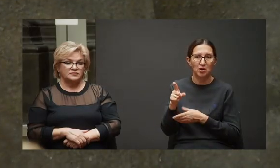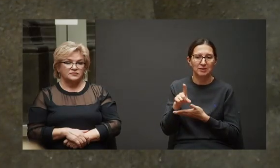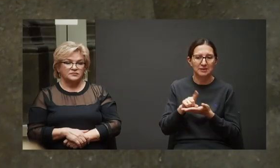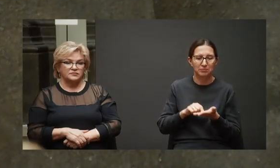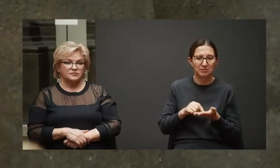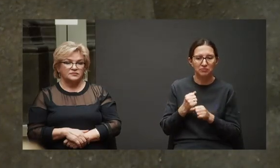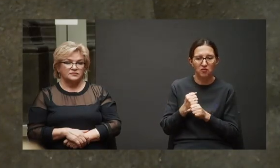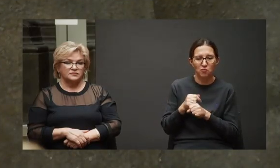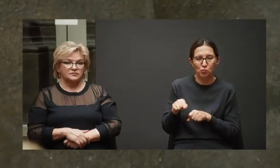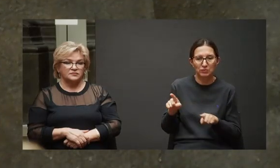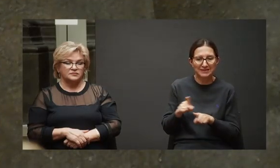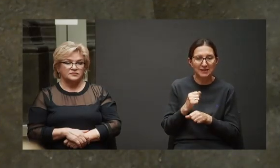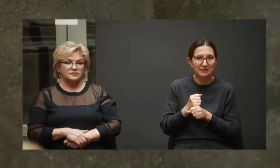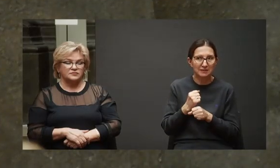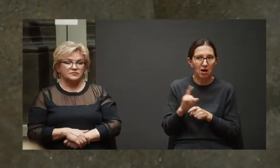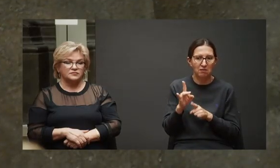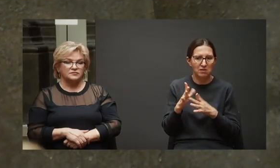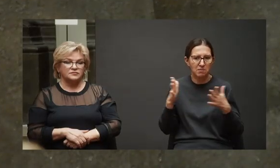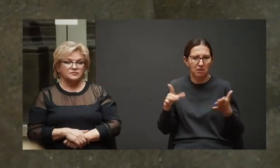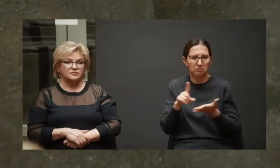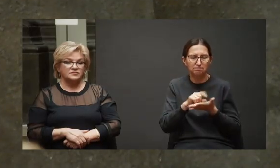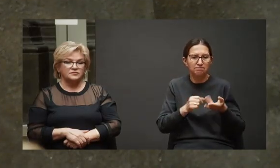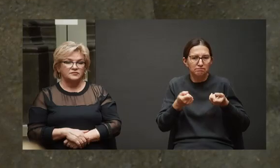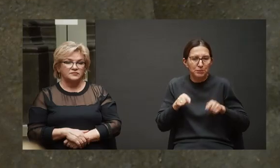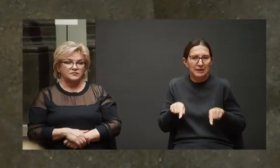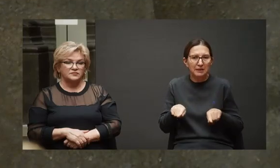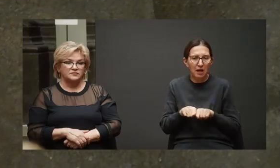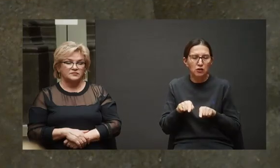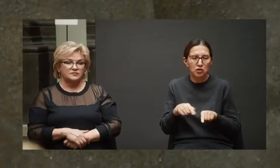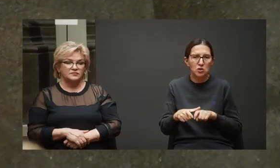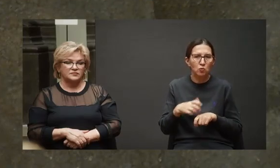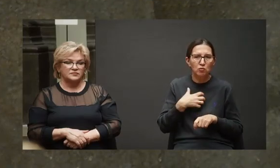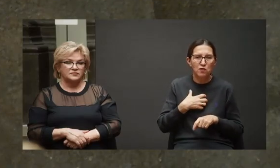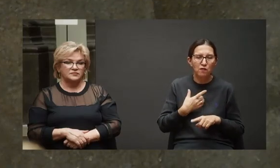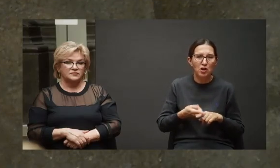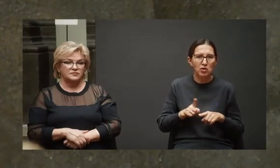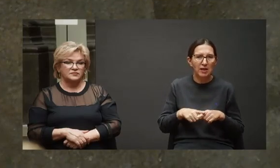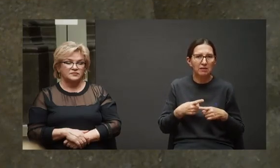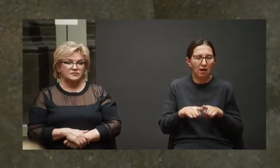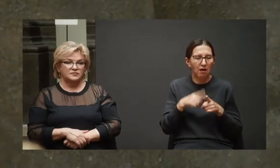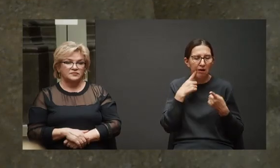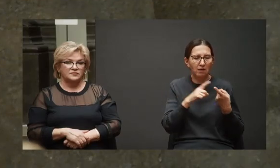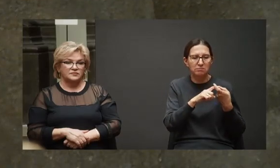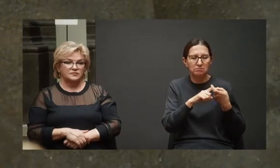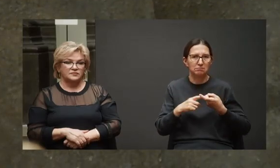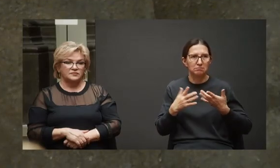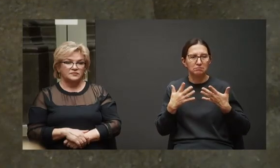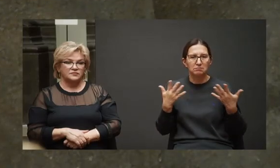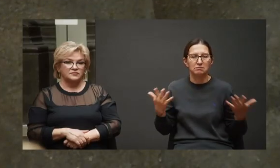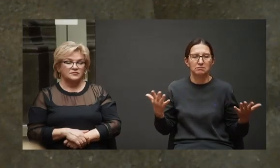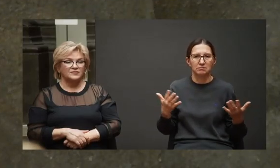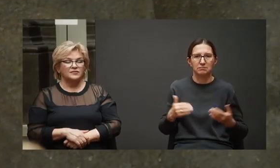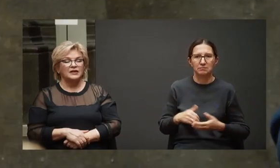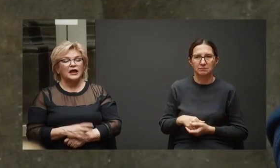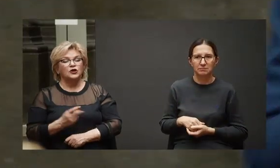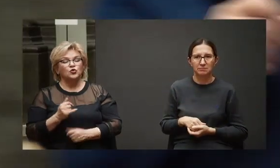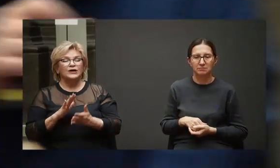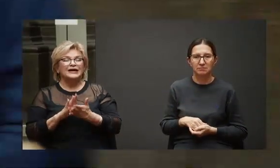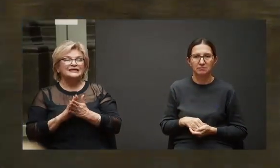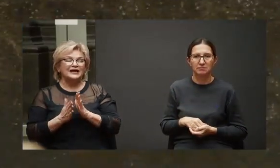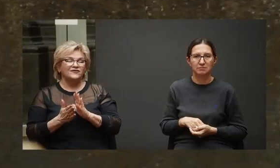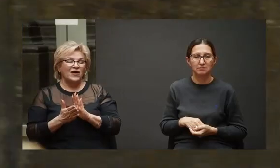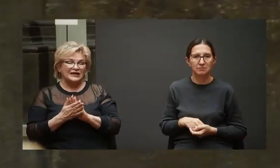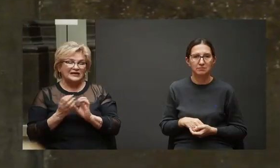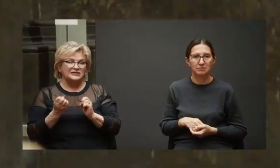музее делаются все-таки в натуральную величину, так и здесь, вот, мне кажется, очень важен этот, такая соразмерность. Ну, договорились, мы